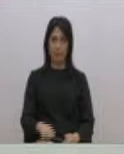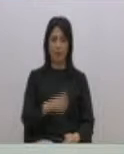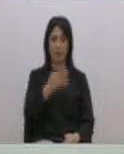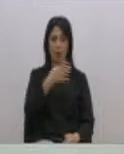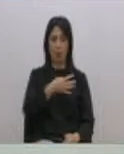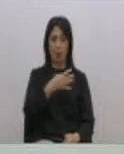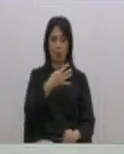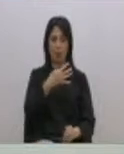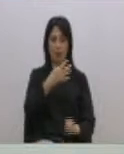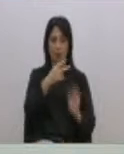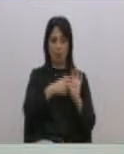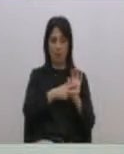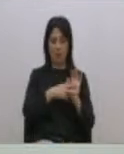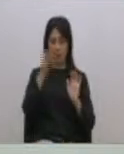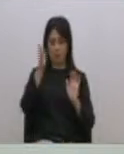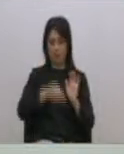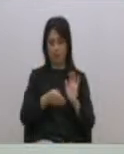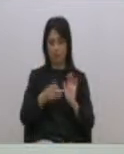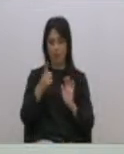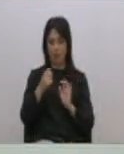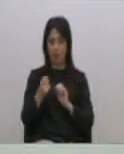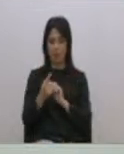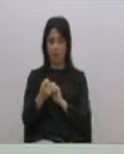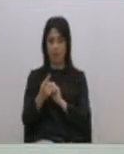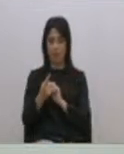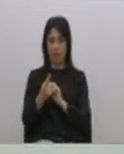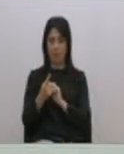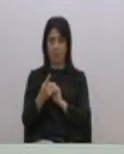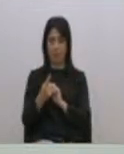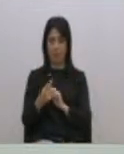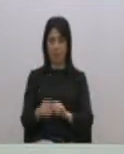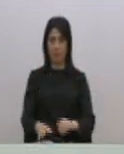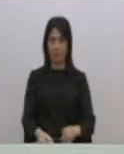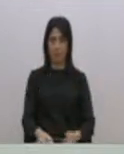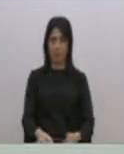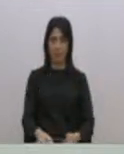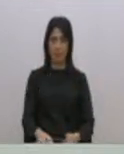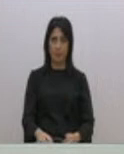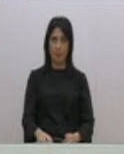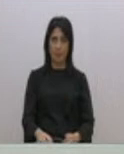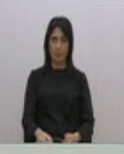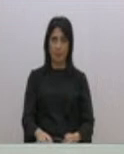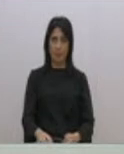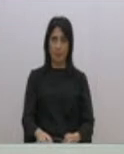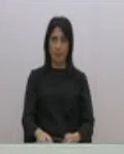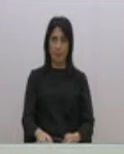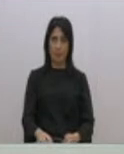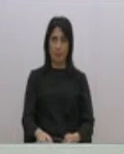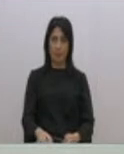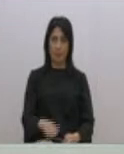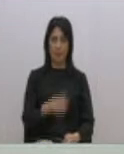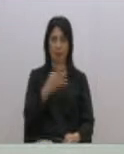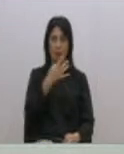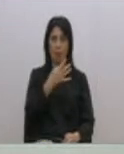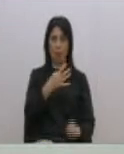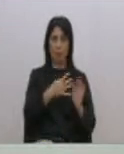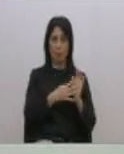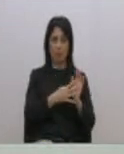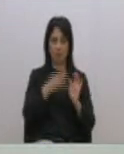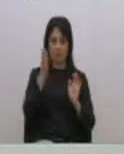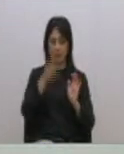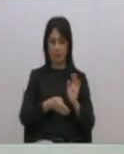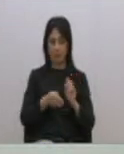proiektis 52 punkti reglamentis 111 mukhli. Ar aris sulebebi. Kitkhvebi ar aris proiektis 59